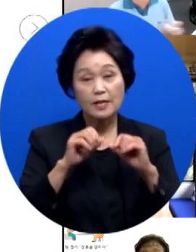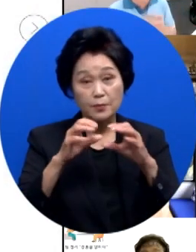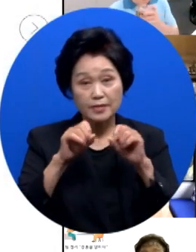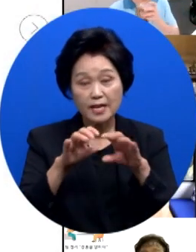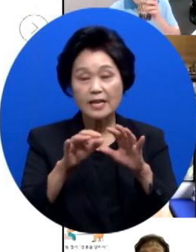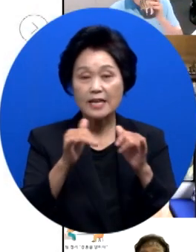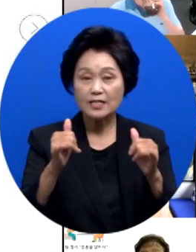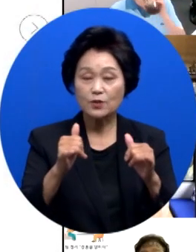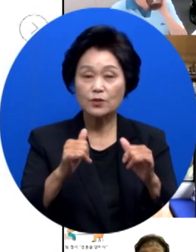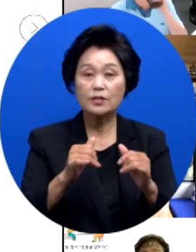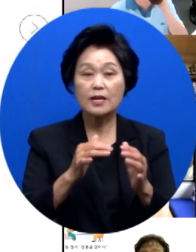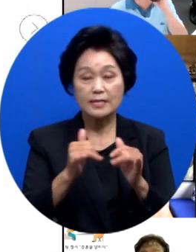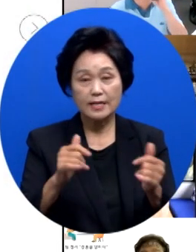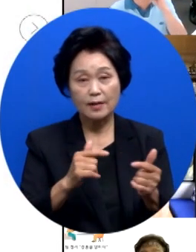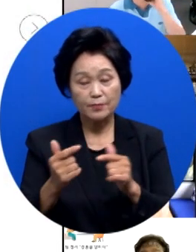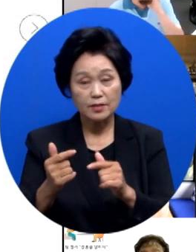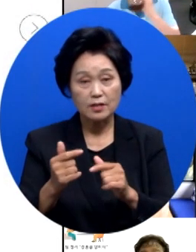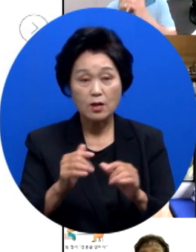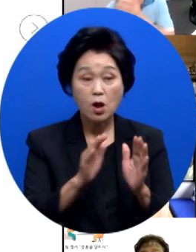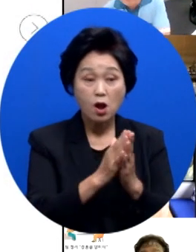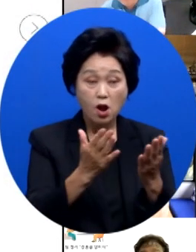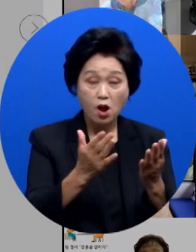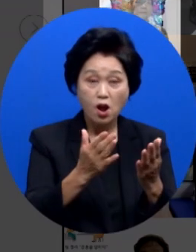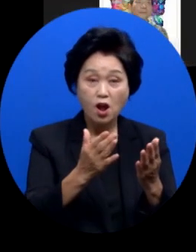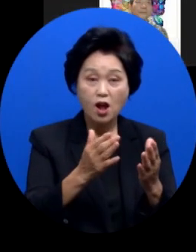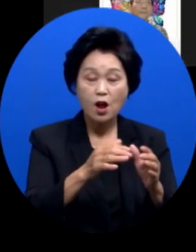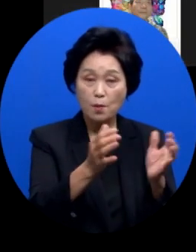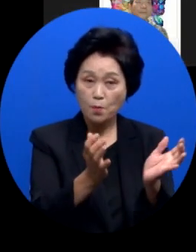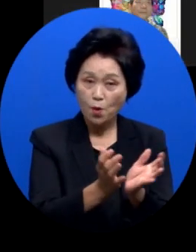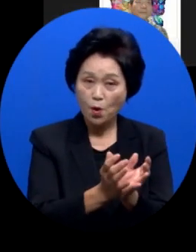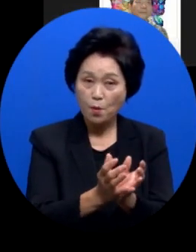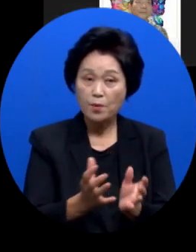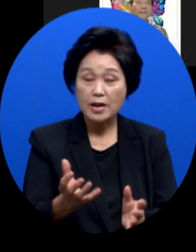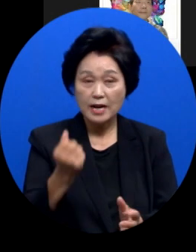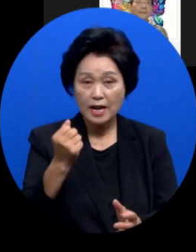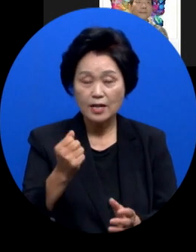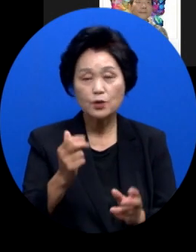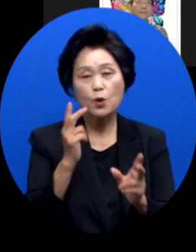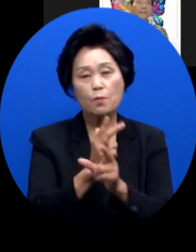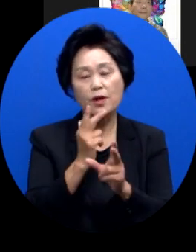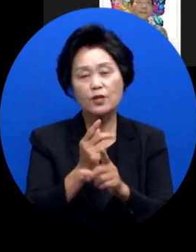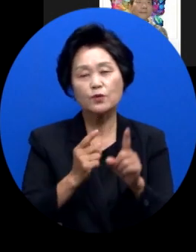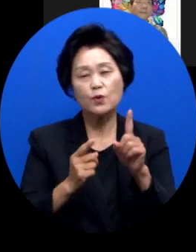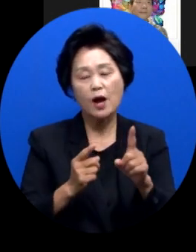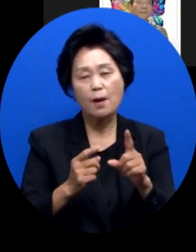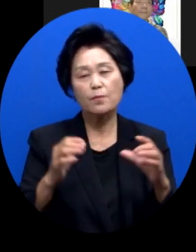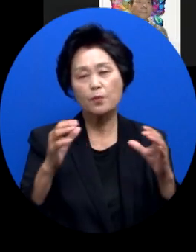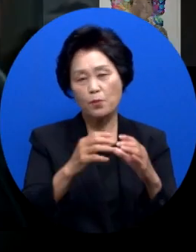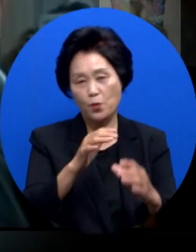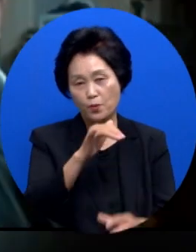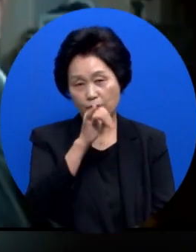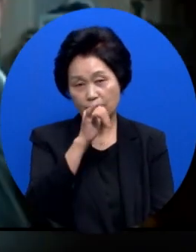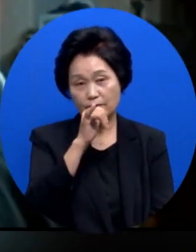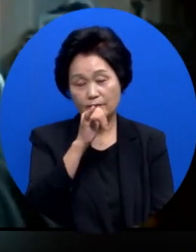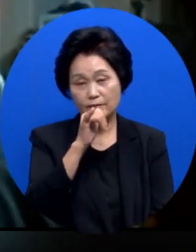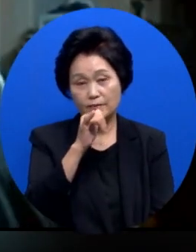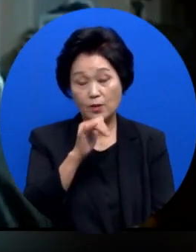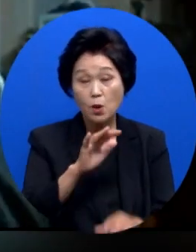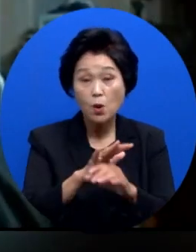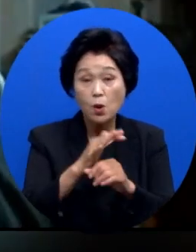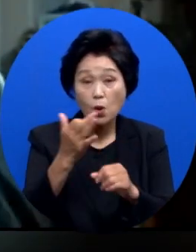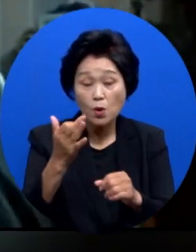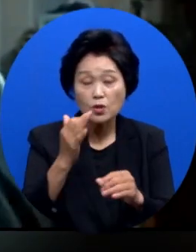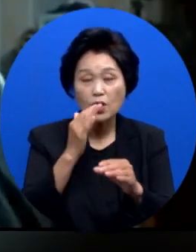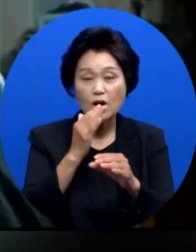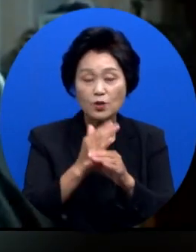문화재단에서 제공하는 오디오 북을 화려한 부 클럽 은 매주 한번씩 모임이 이루어지고 있습니다 그러나 가운데